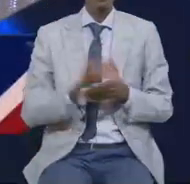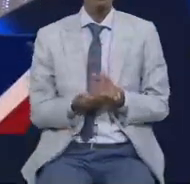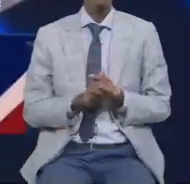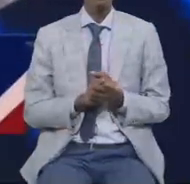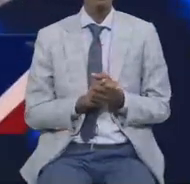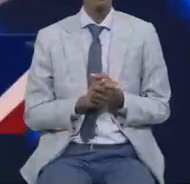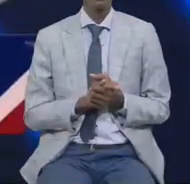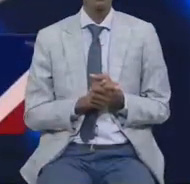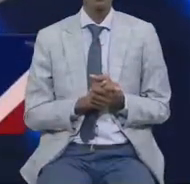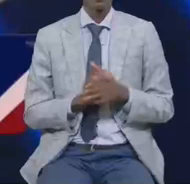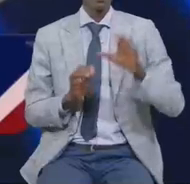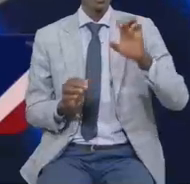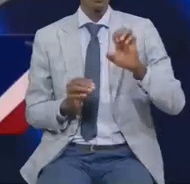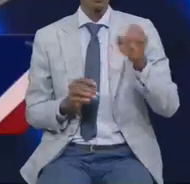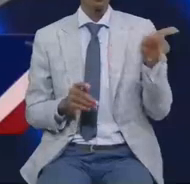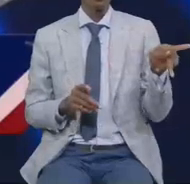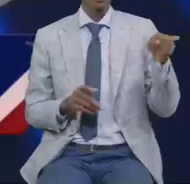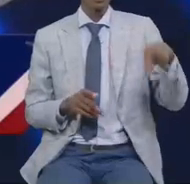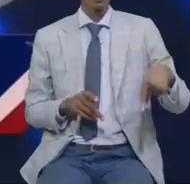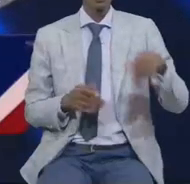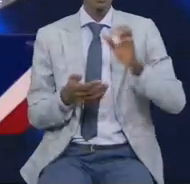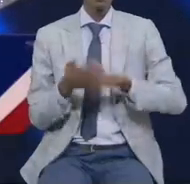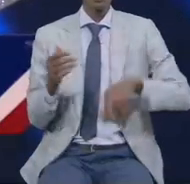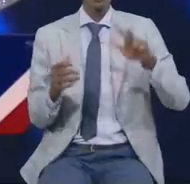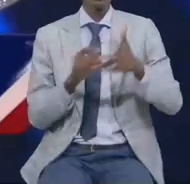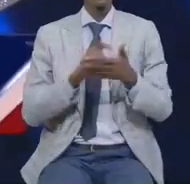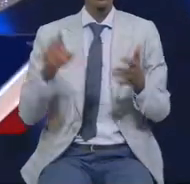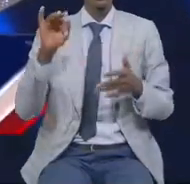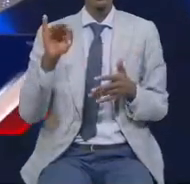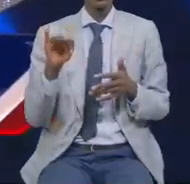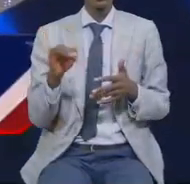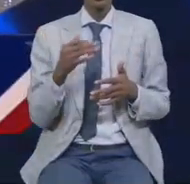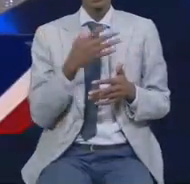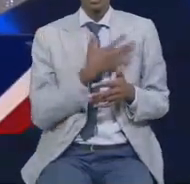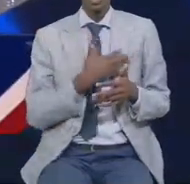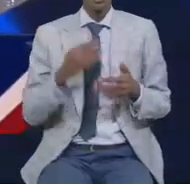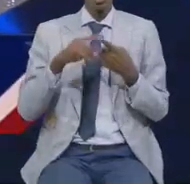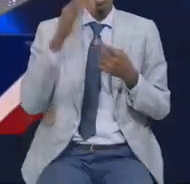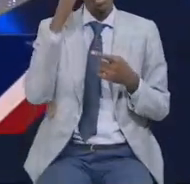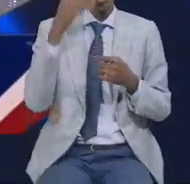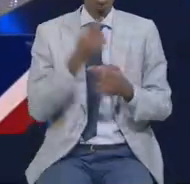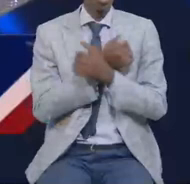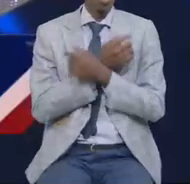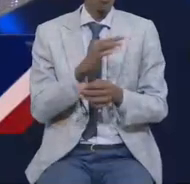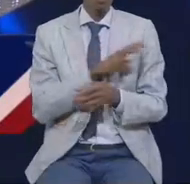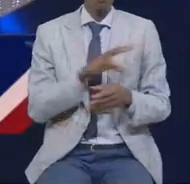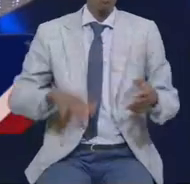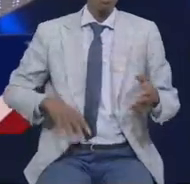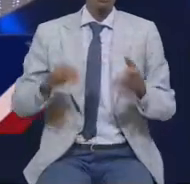Éphésiens chapitre 3, 19. Et connaître l'amour de Christ qui surpasse toute